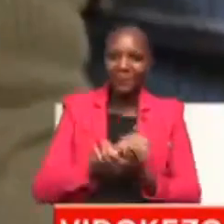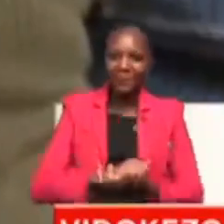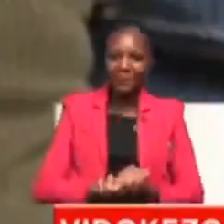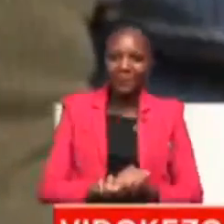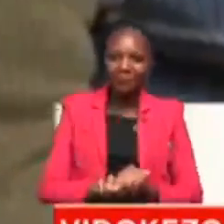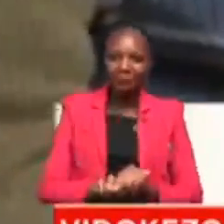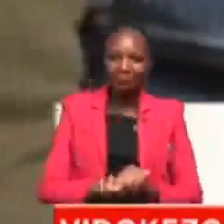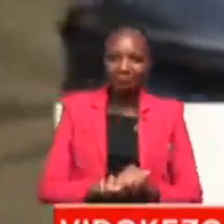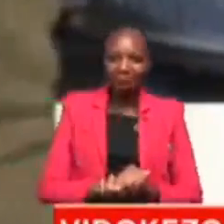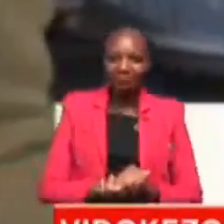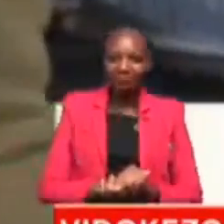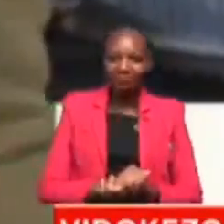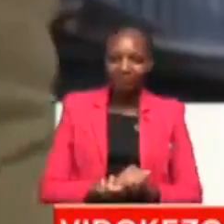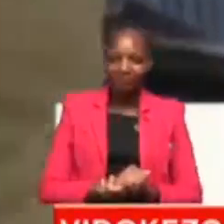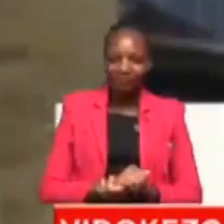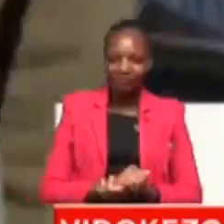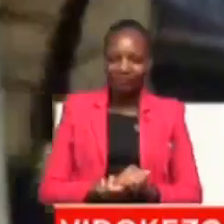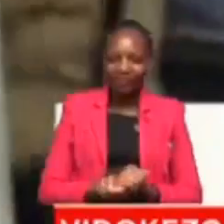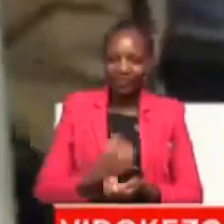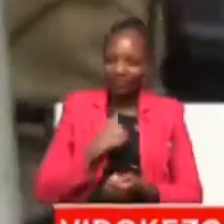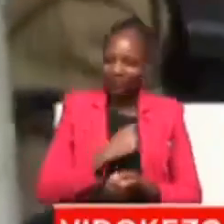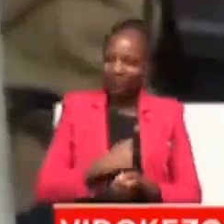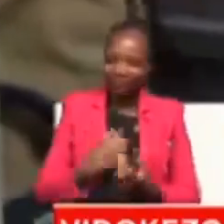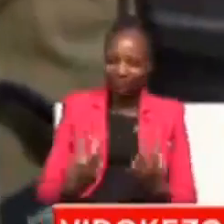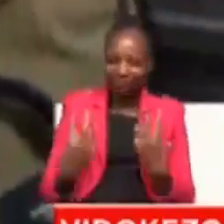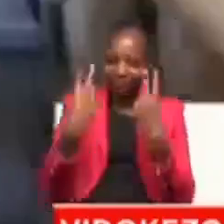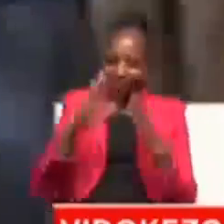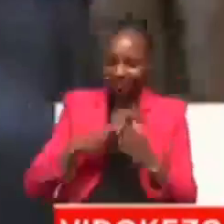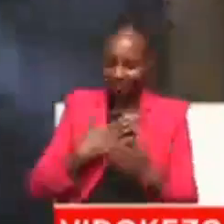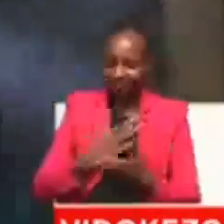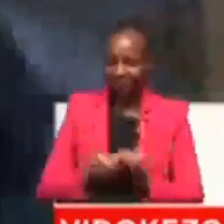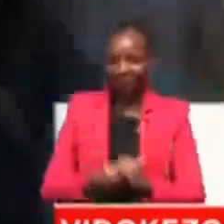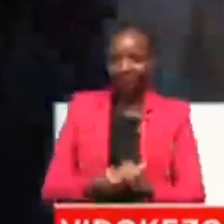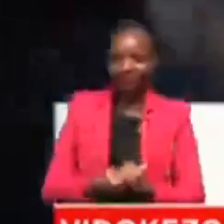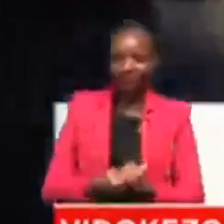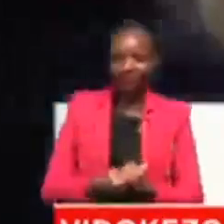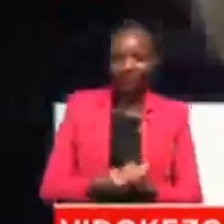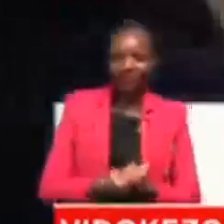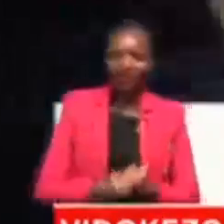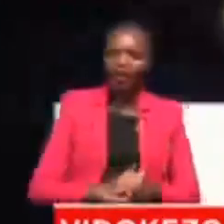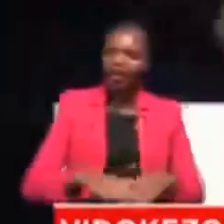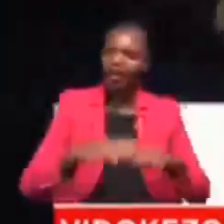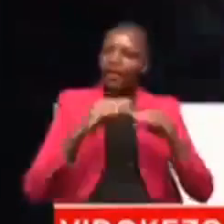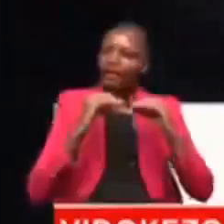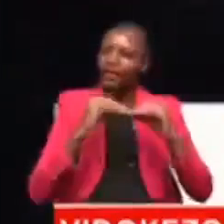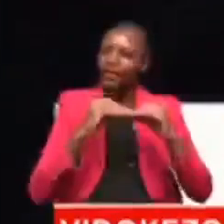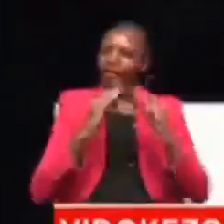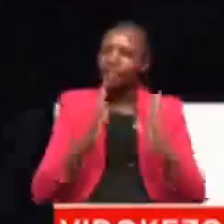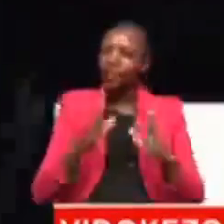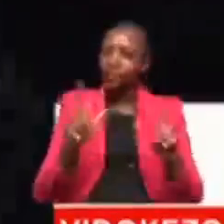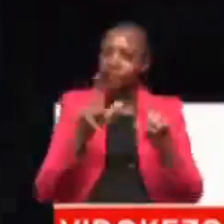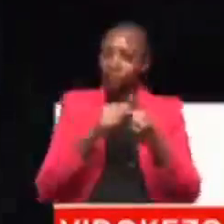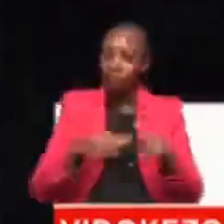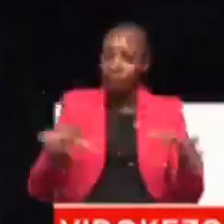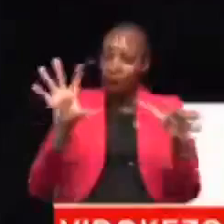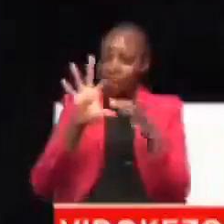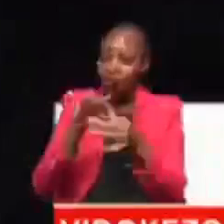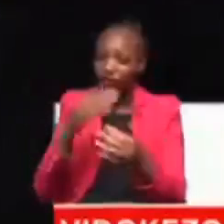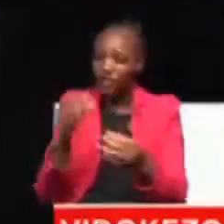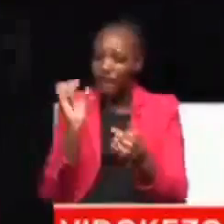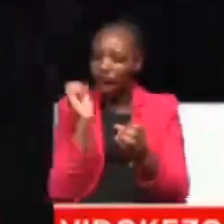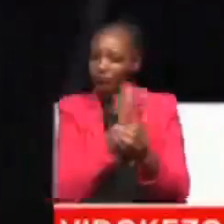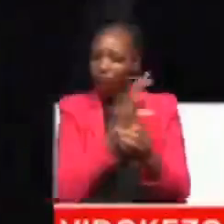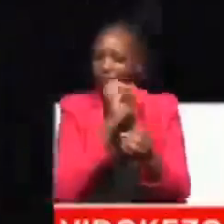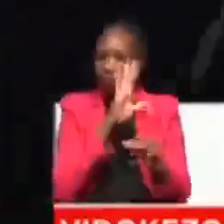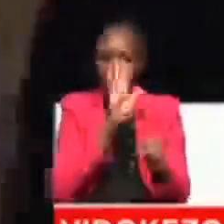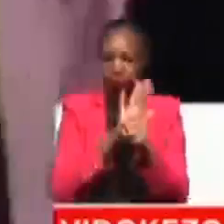and not Mwalimu. Zaku's money. That is it. Walimu wanachama wa shirika la Mwalimu Gusii SACCO wanalia,